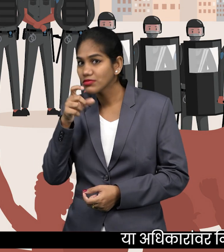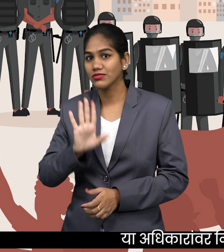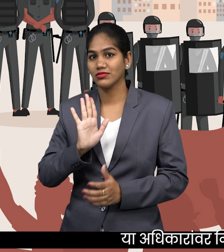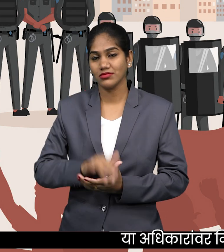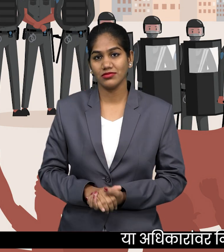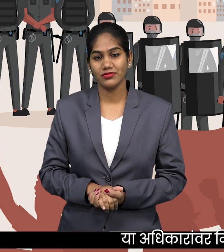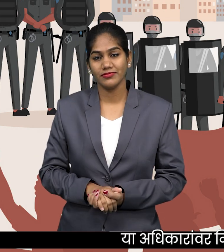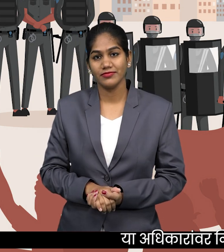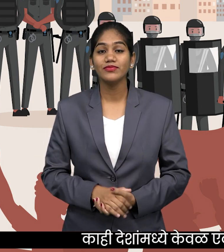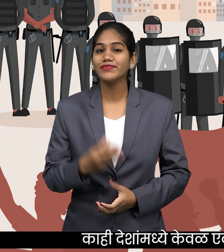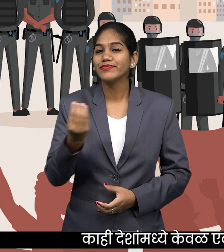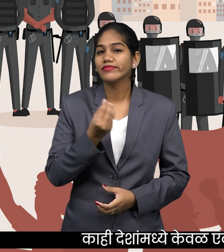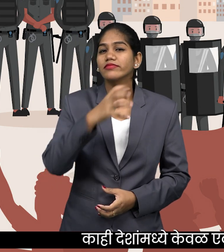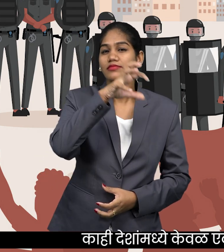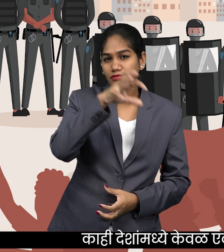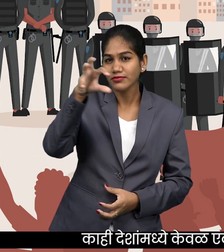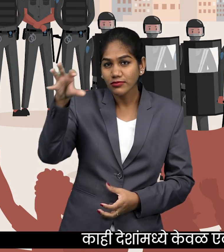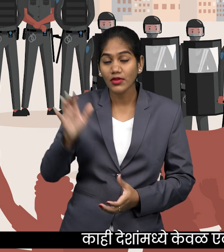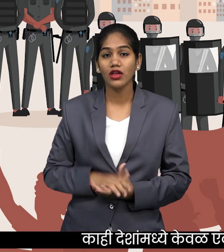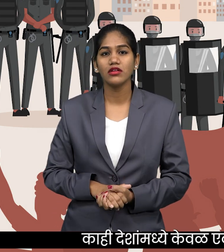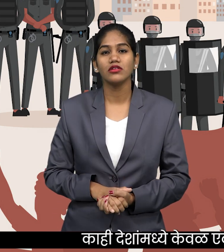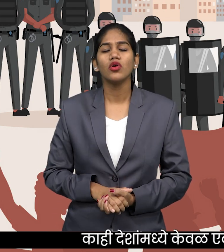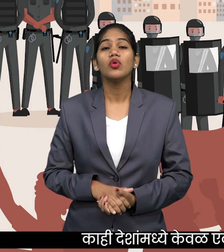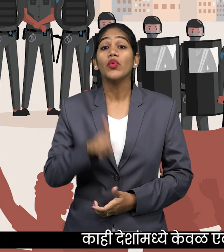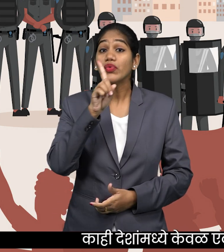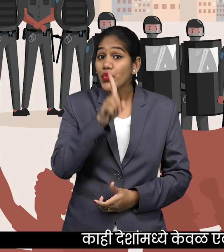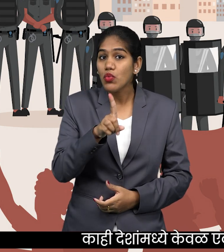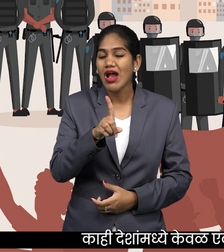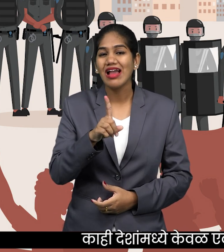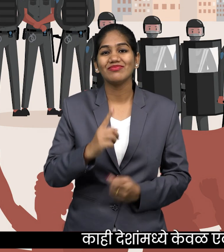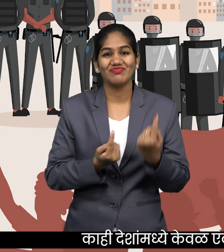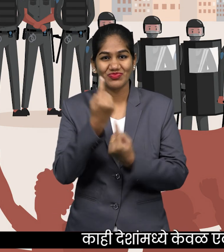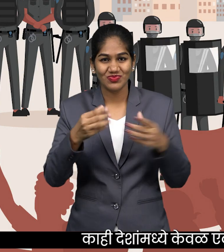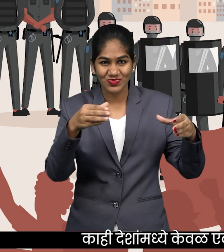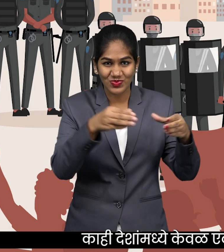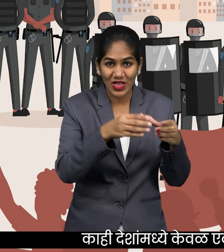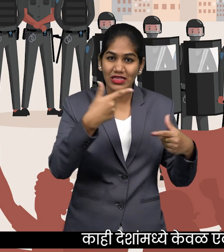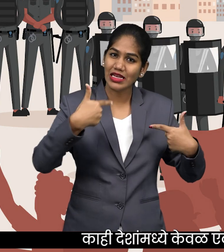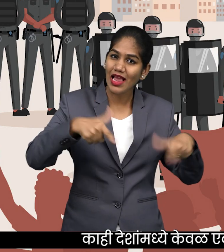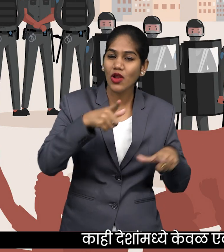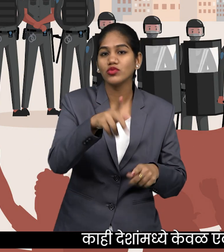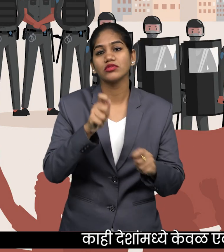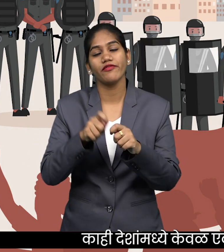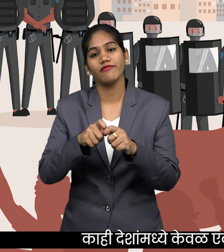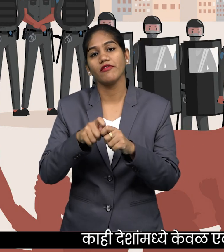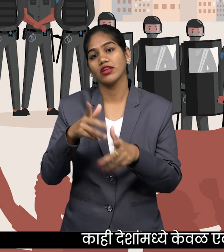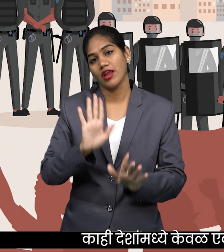आहे. काही देशांमध्ये केवळ एका पक्षाला काम करण्याची परवानगी आहे.